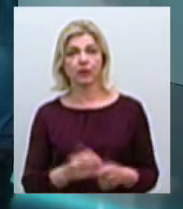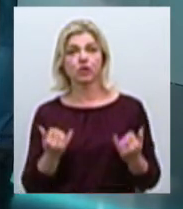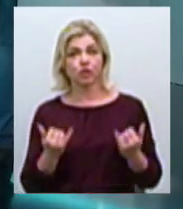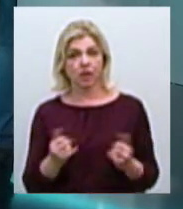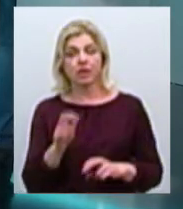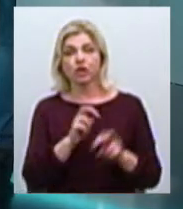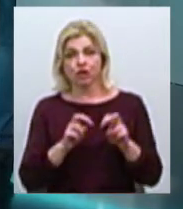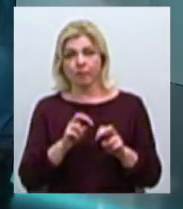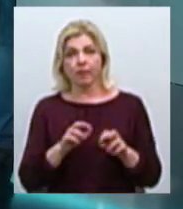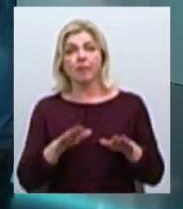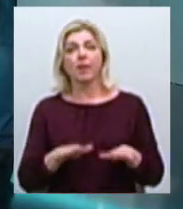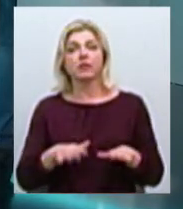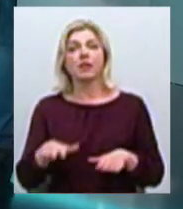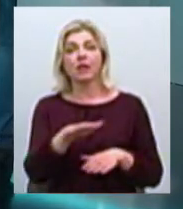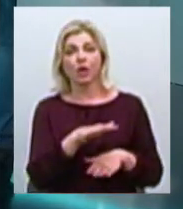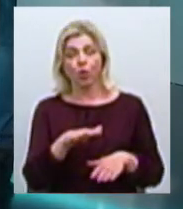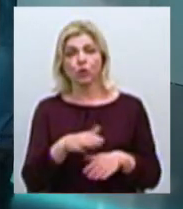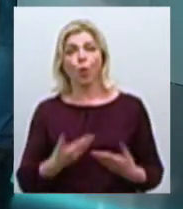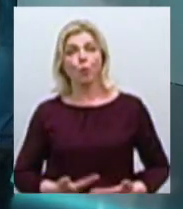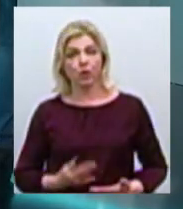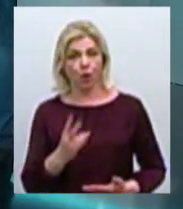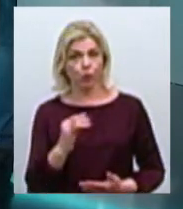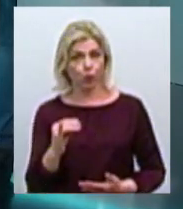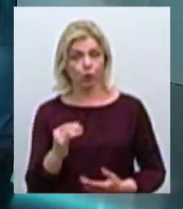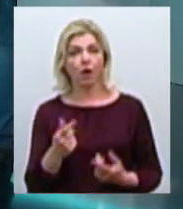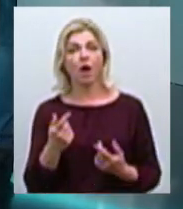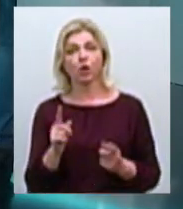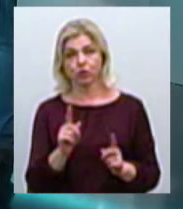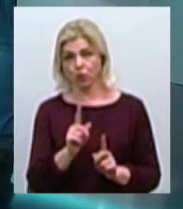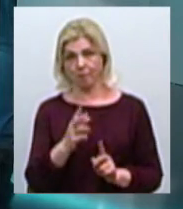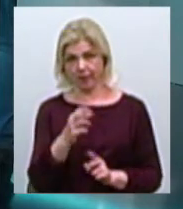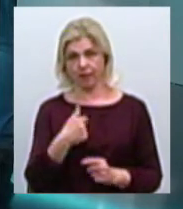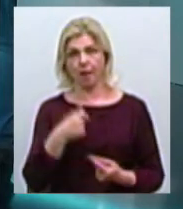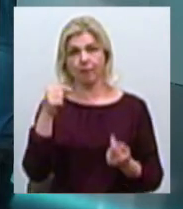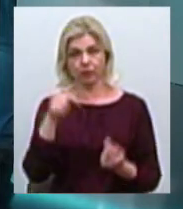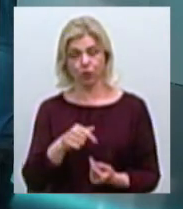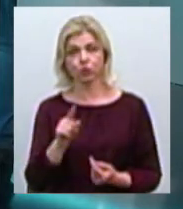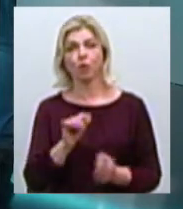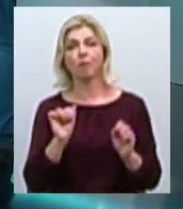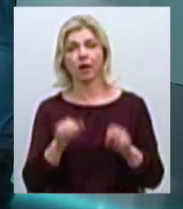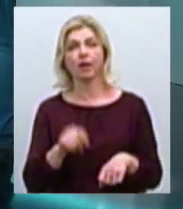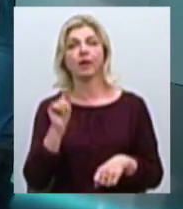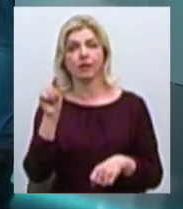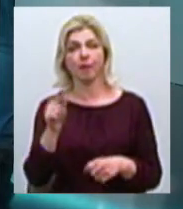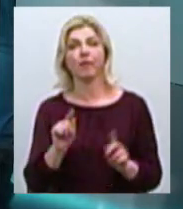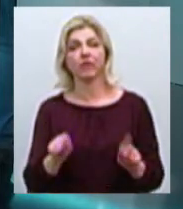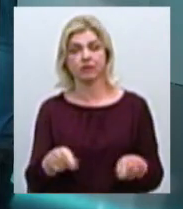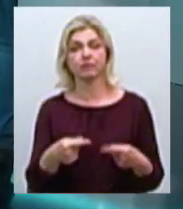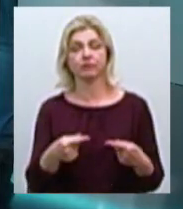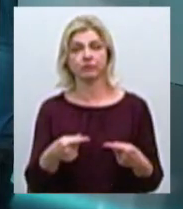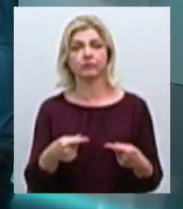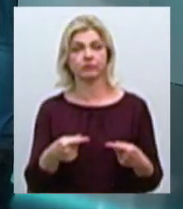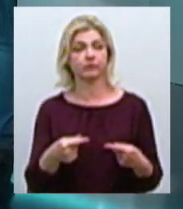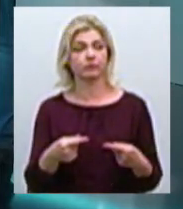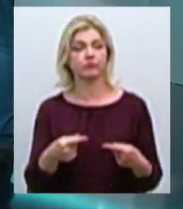ищем территорию какую-то коммунальную, которая и нам подойдет для того, чтобы мы могли там, скажем так,